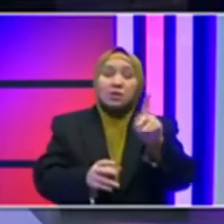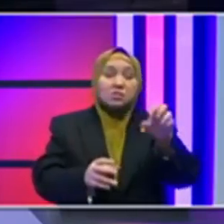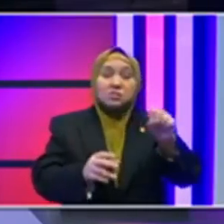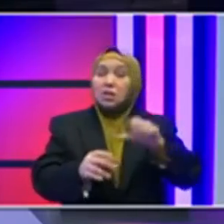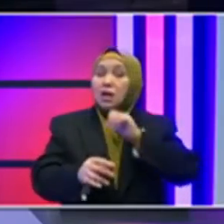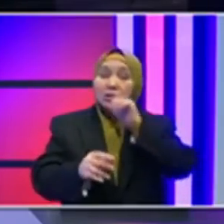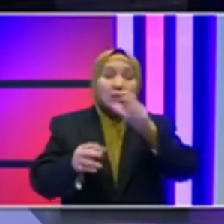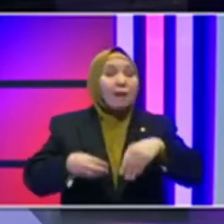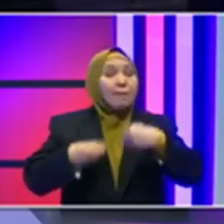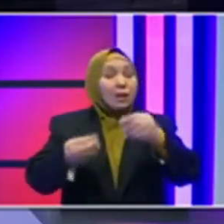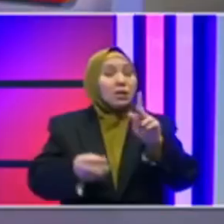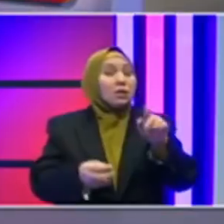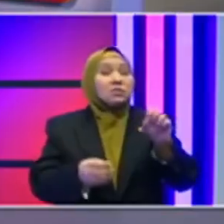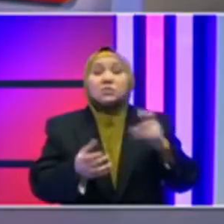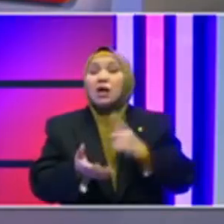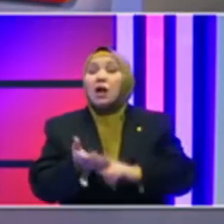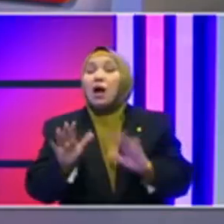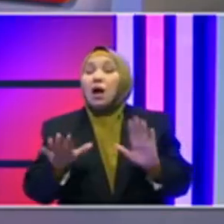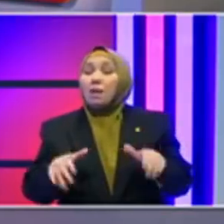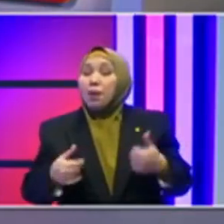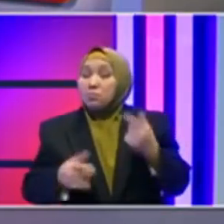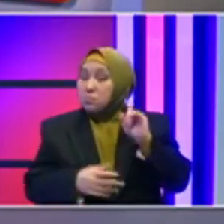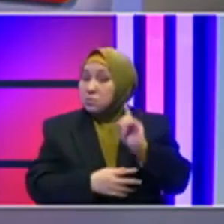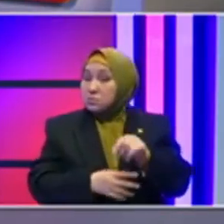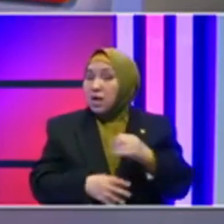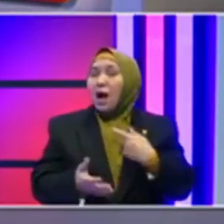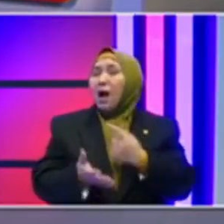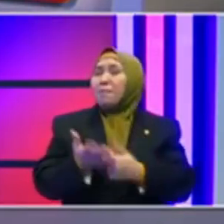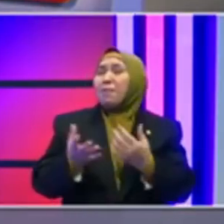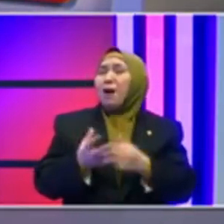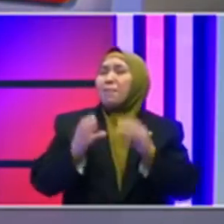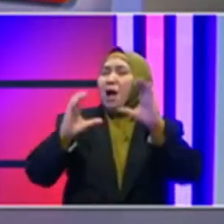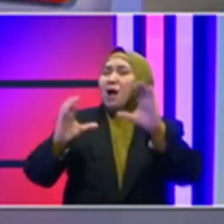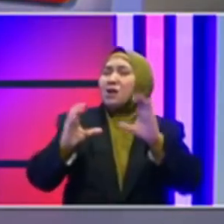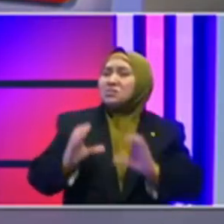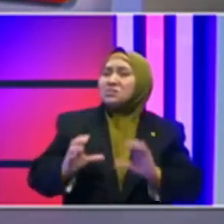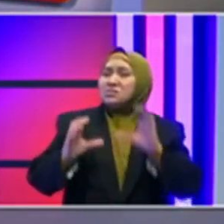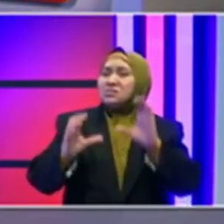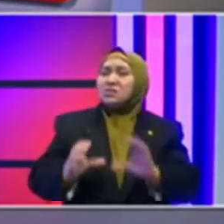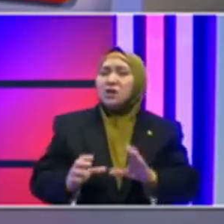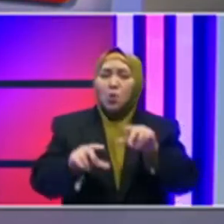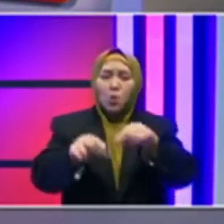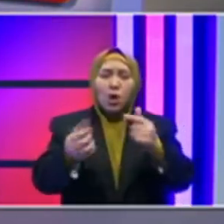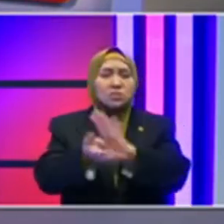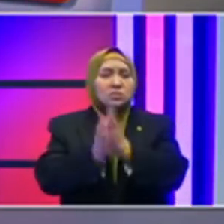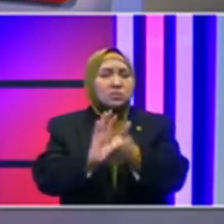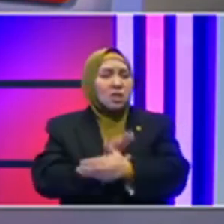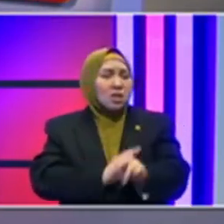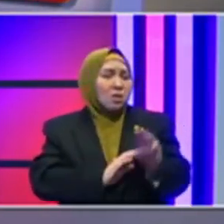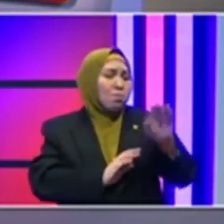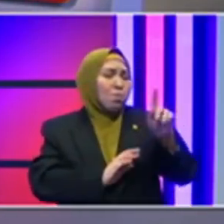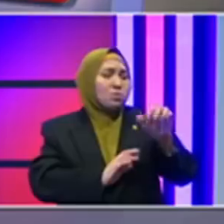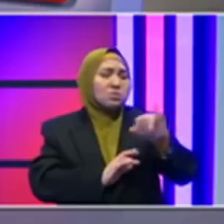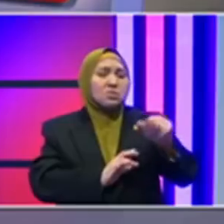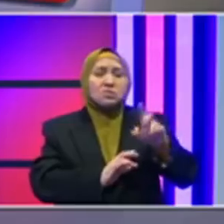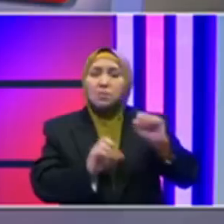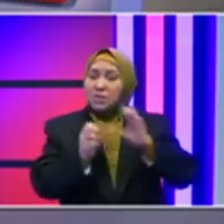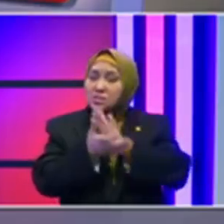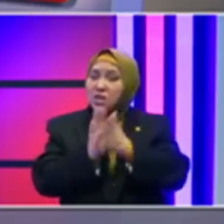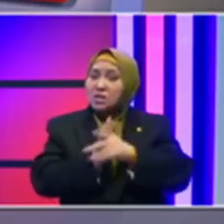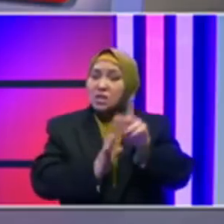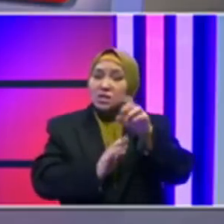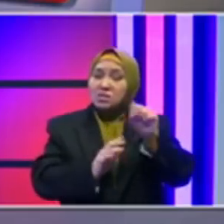tidak memberi kesan Adakah Apa ciri Quran sebagai mukjizat boleh memberi kesan sehingga